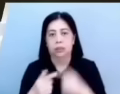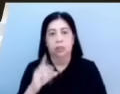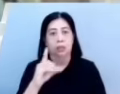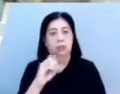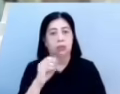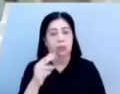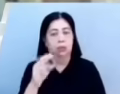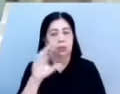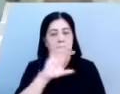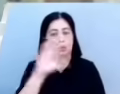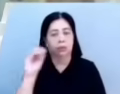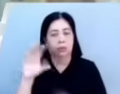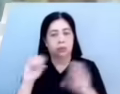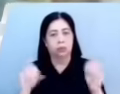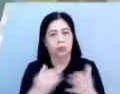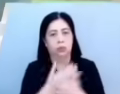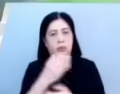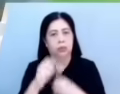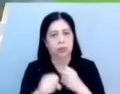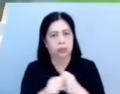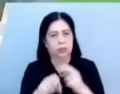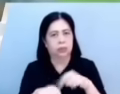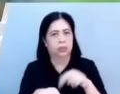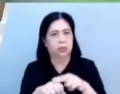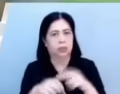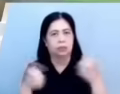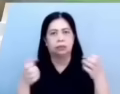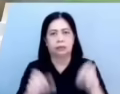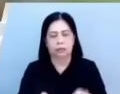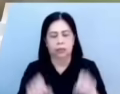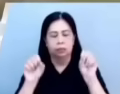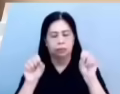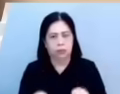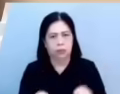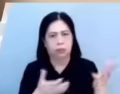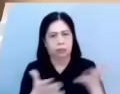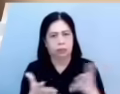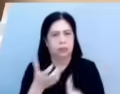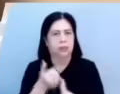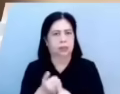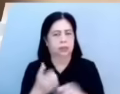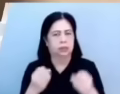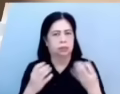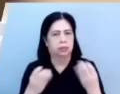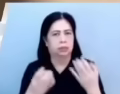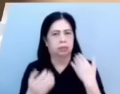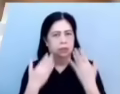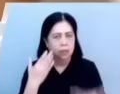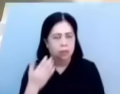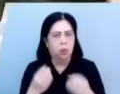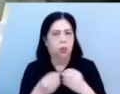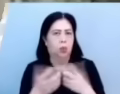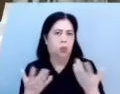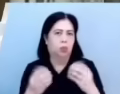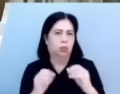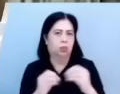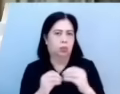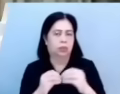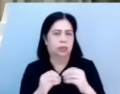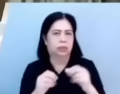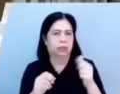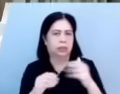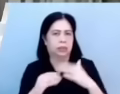at Bagong Taon bilang national event na posibleng magdulot ng mass casualty o 10 o mahigit pang injuries,